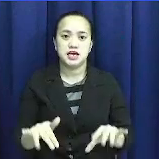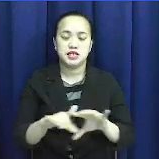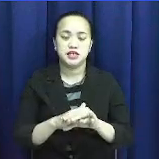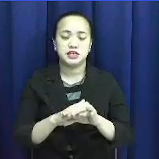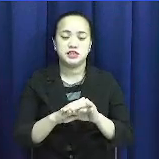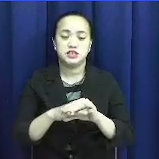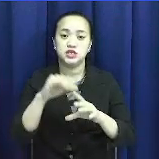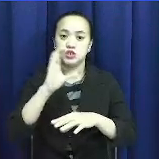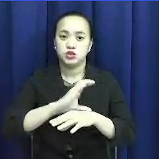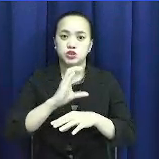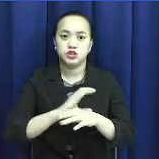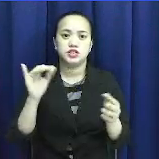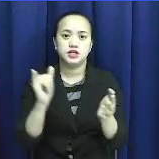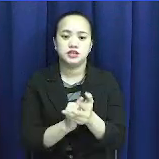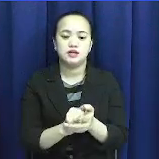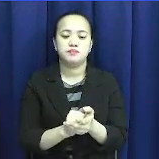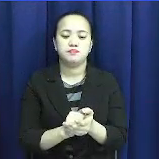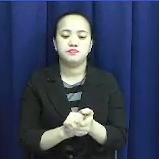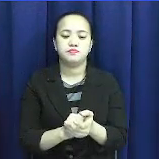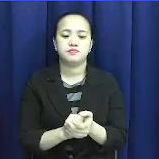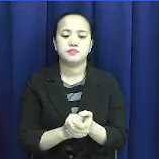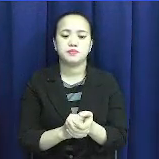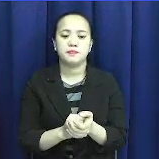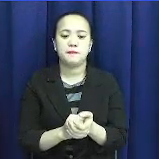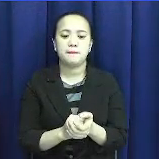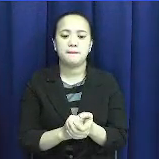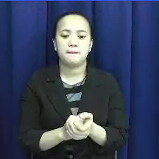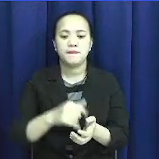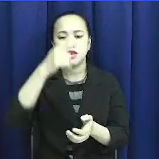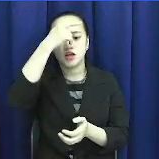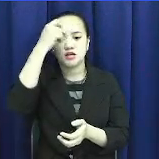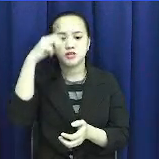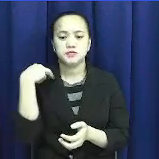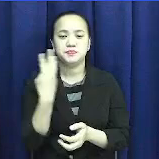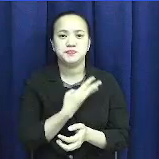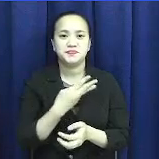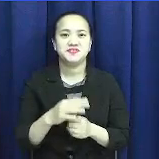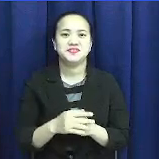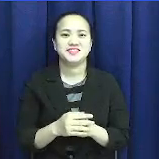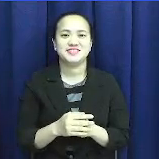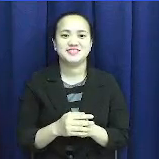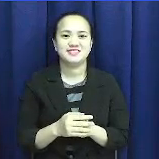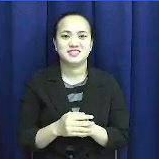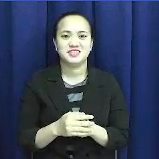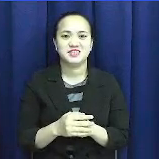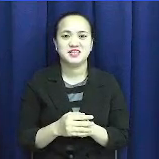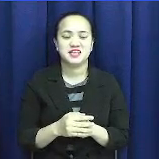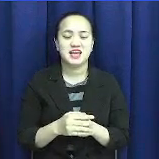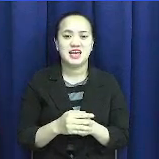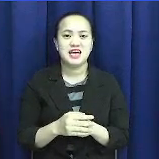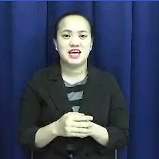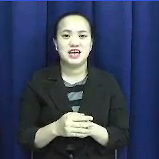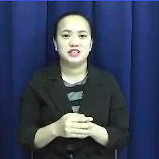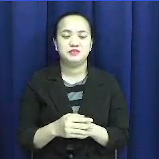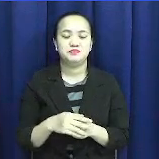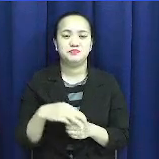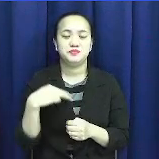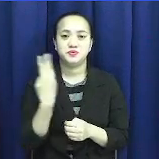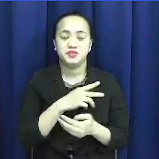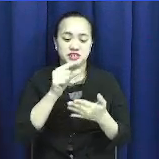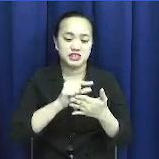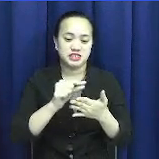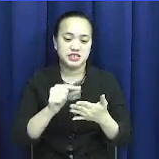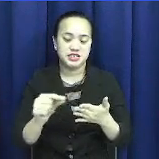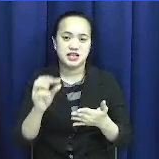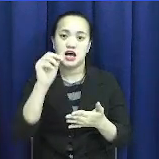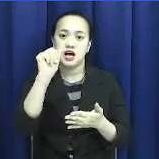doktrina, bagkos ang kanilang pinag-aaralan ay yung doktrina ng iba. Hindi po tayo ganun. Alam niyo po, meron po akong isang article na nabasa.